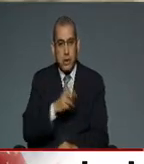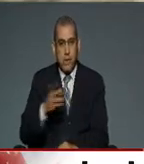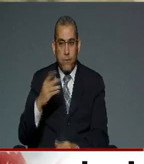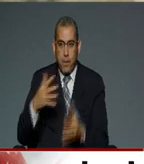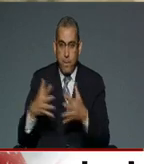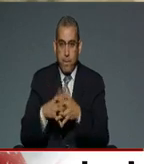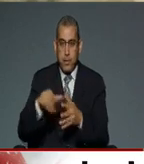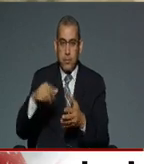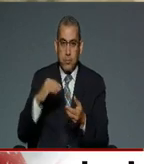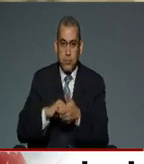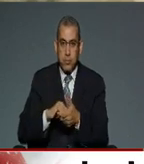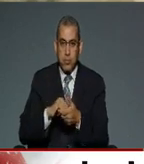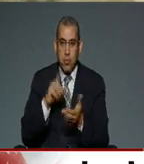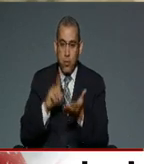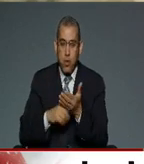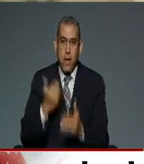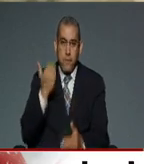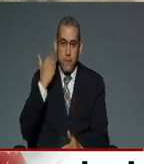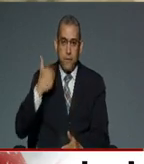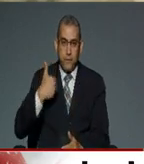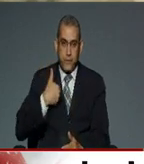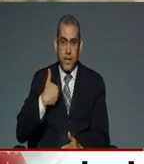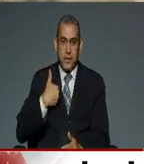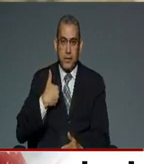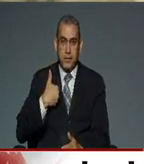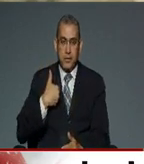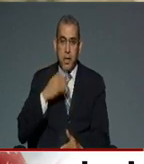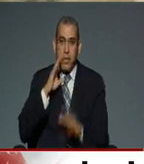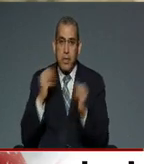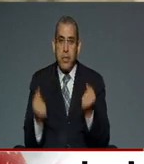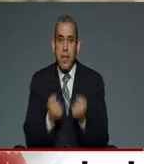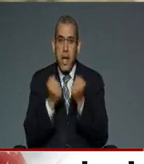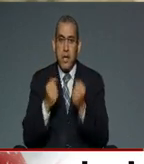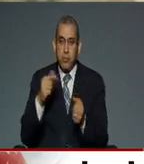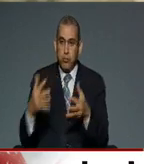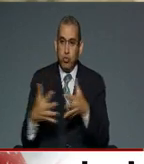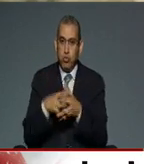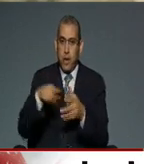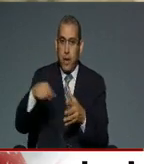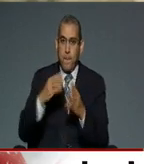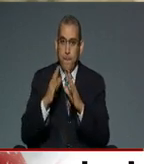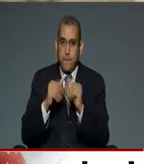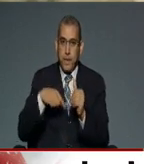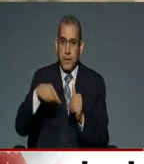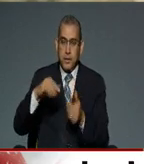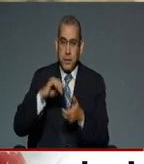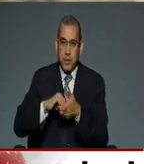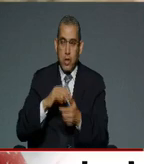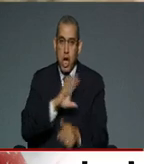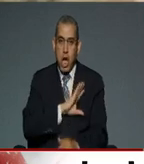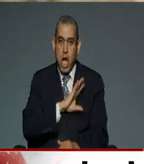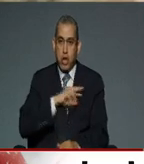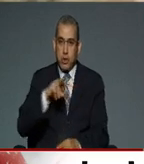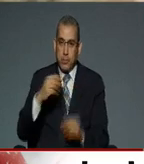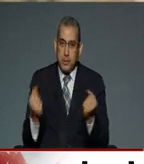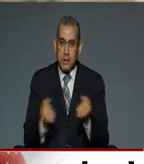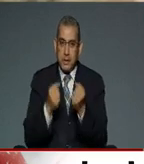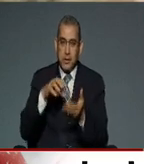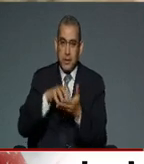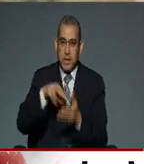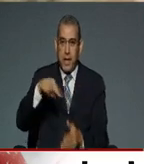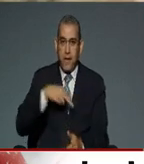يكون لدينا تدريبات مشتركه بين القوات المسلحه للدولتين